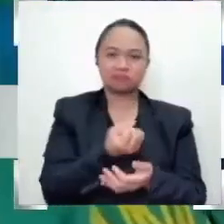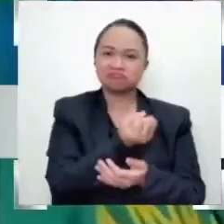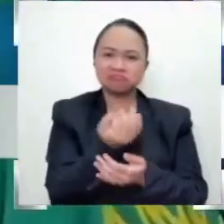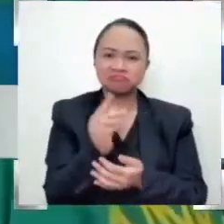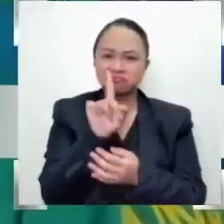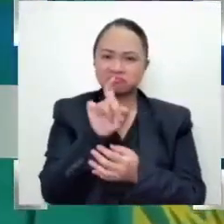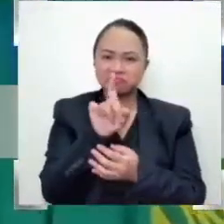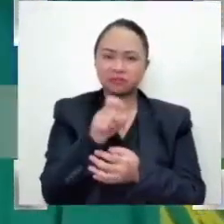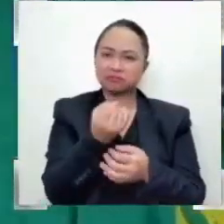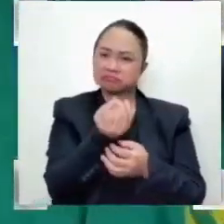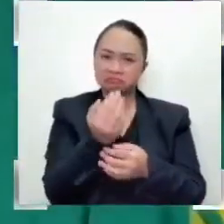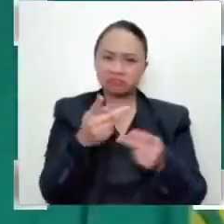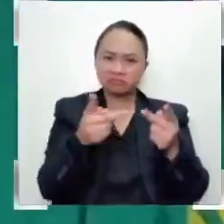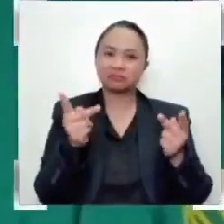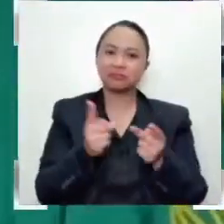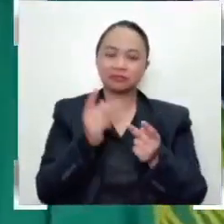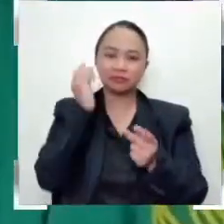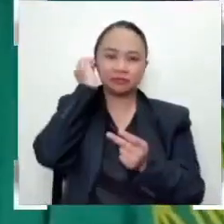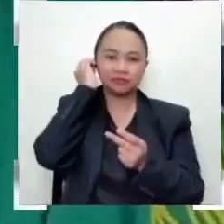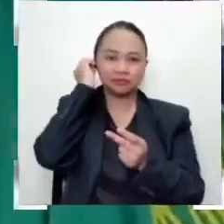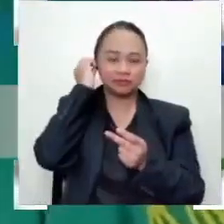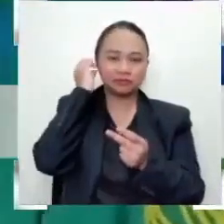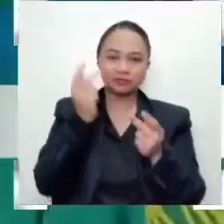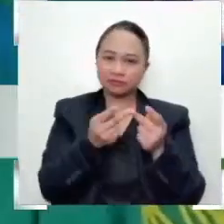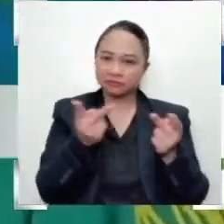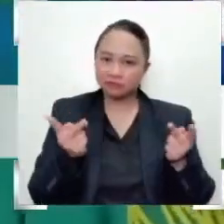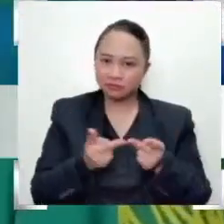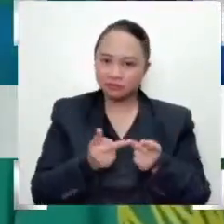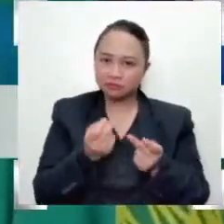20 mahigit. 20 mahigit. Ngayon po ilan na lang natin